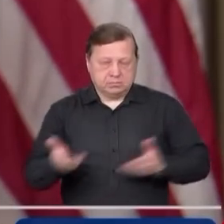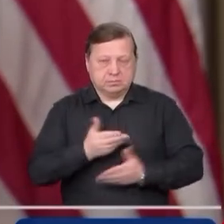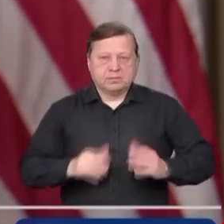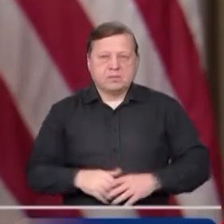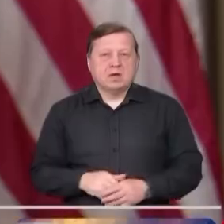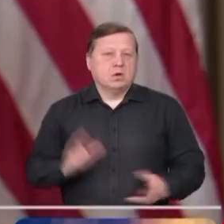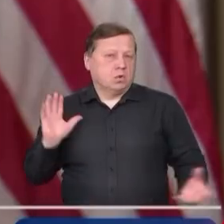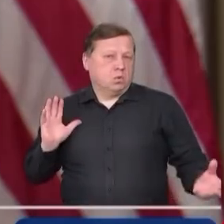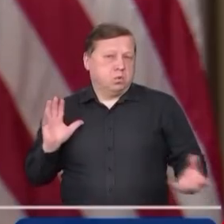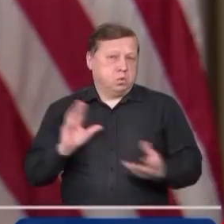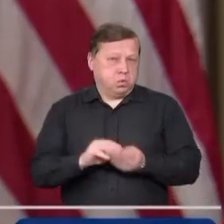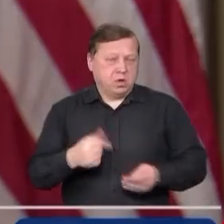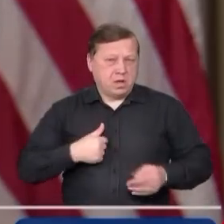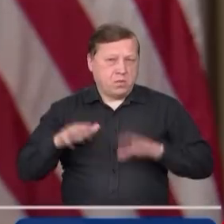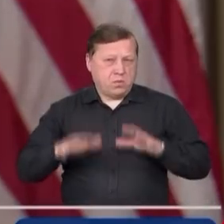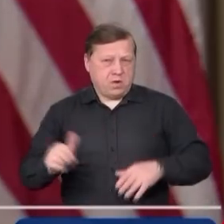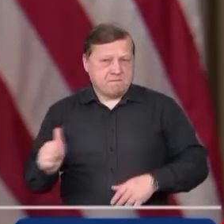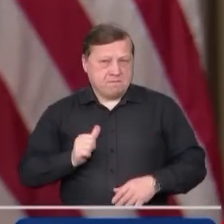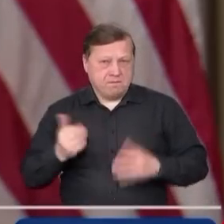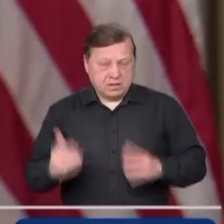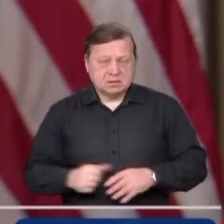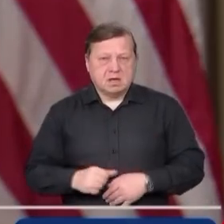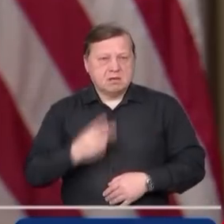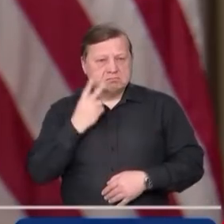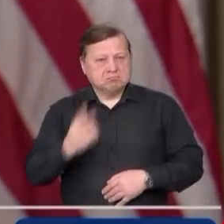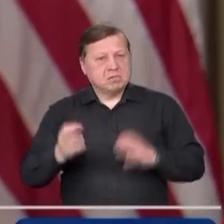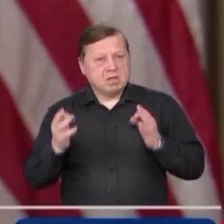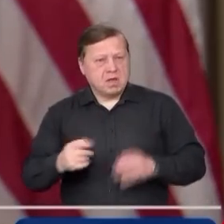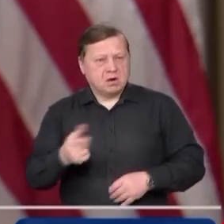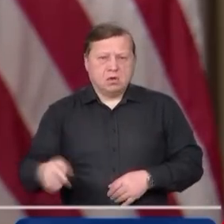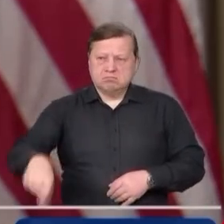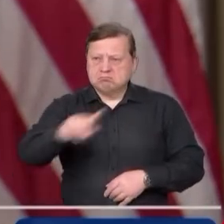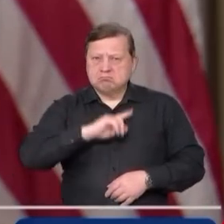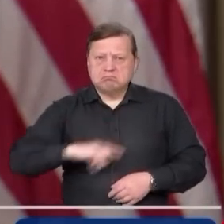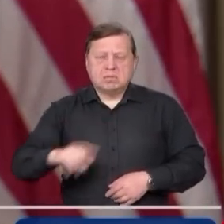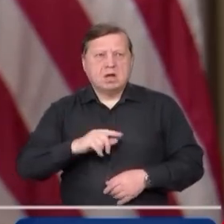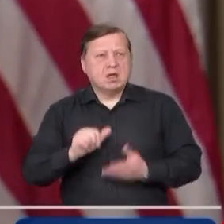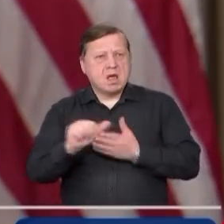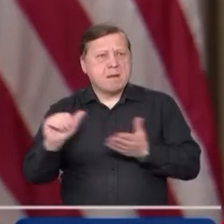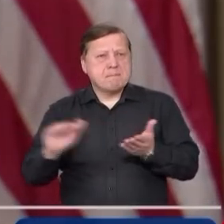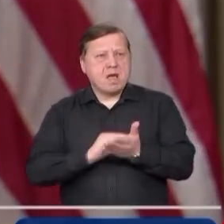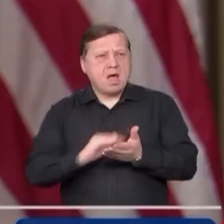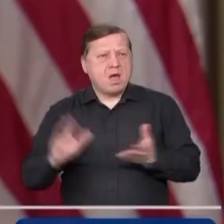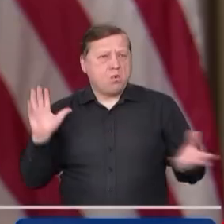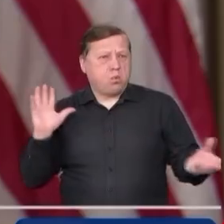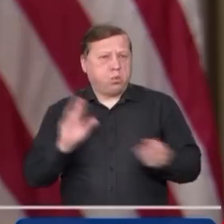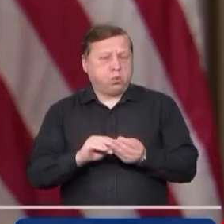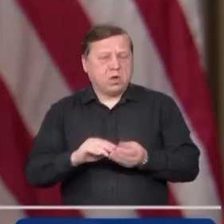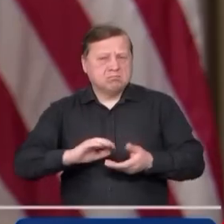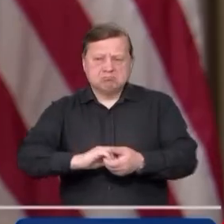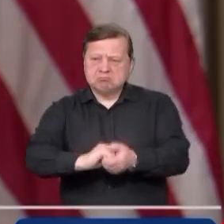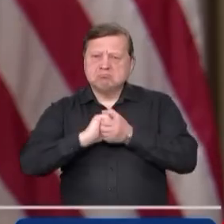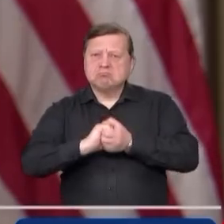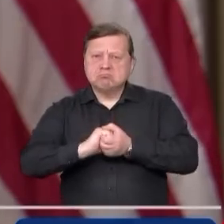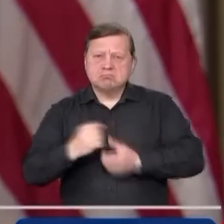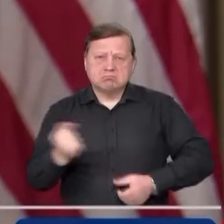karierze w mundurze widzę NATO najbardziej zjednoczone. W ciągu ostatnich 11 miesięcy nasze